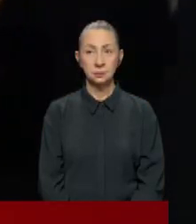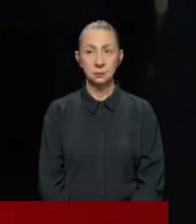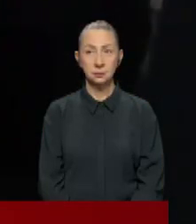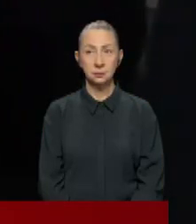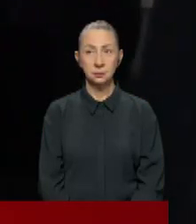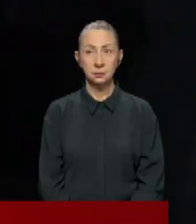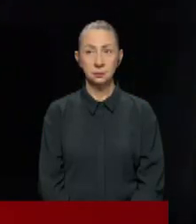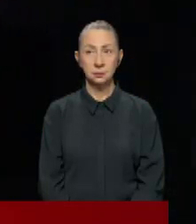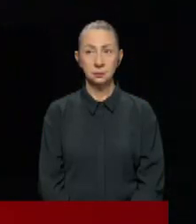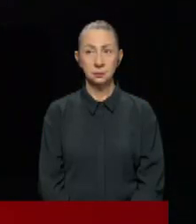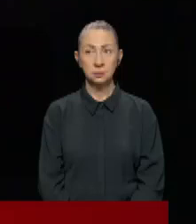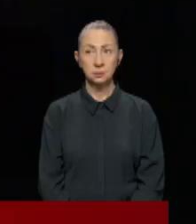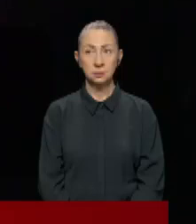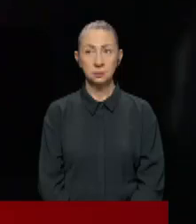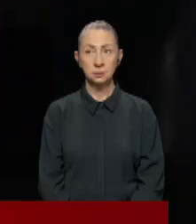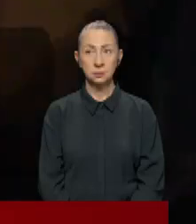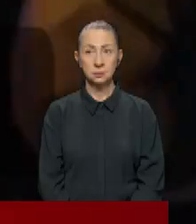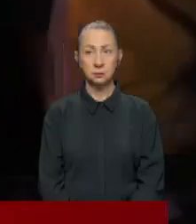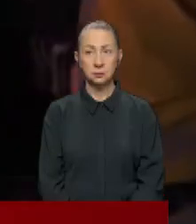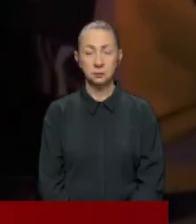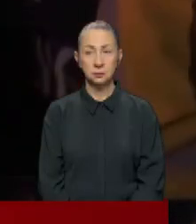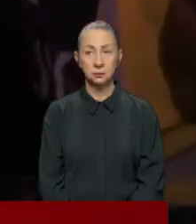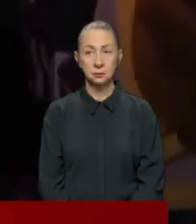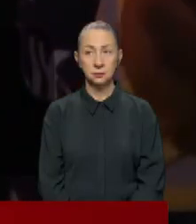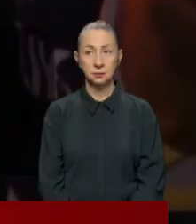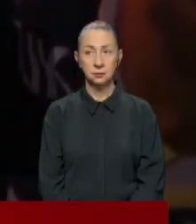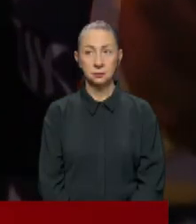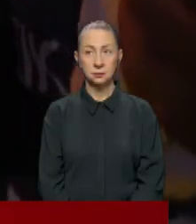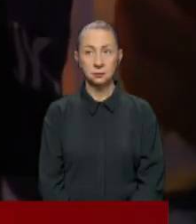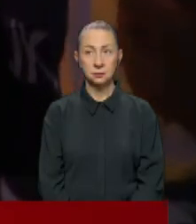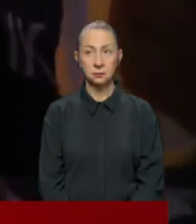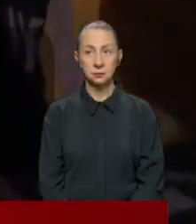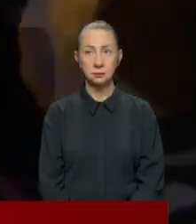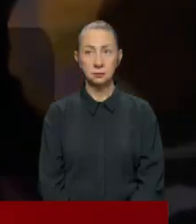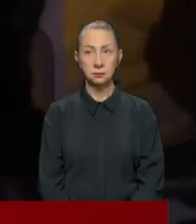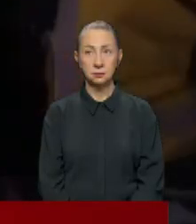Ürünler indirime girdi, yarı yarı fiyatına girdi. Kimsenin aslında haberi yoktu.